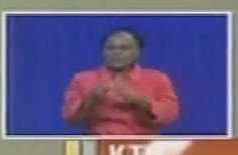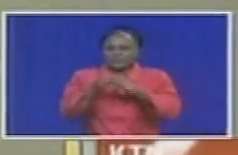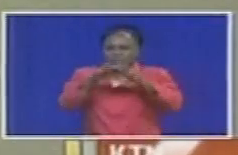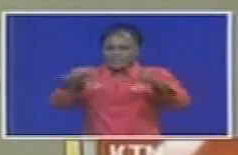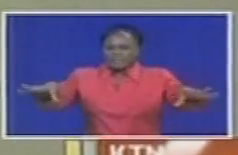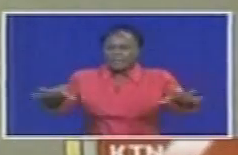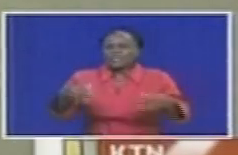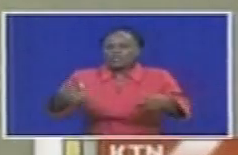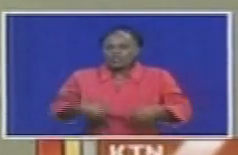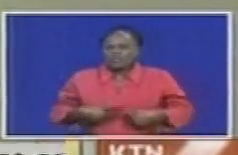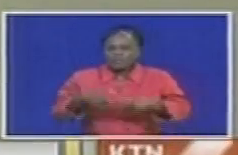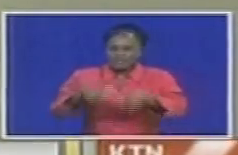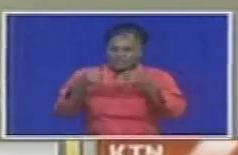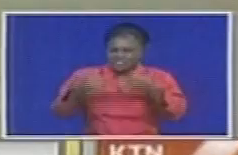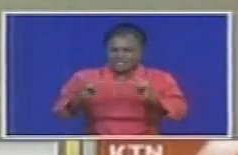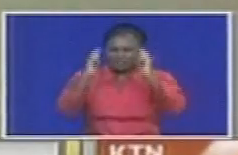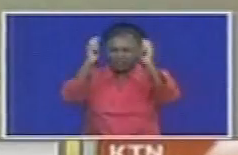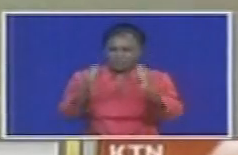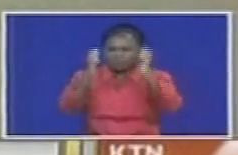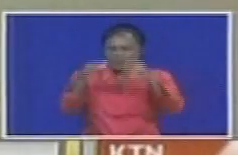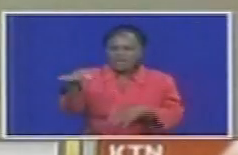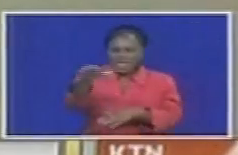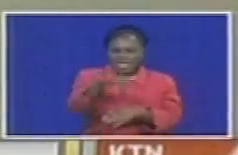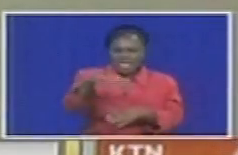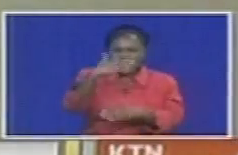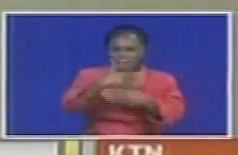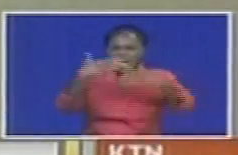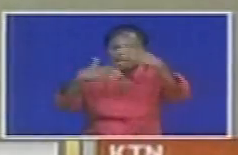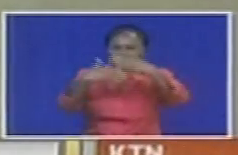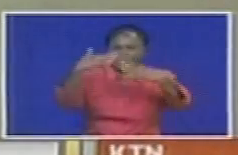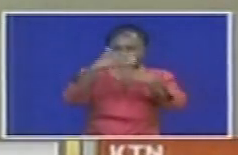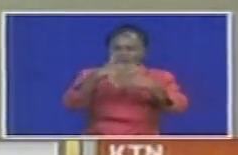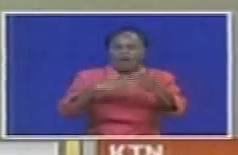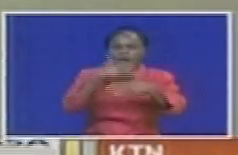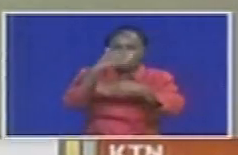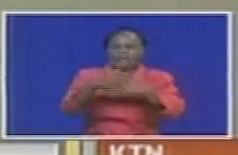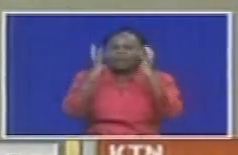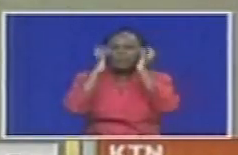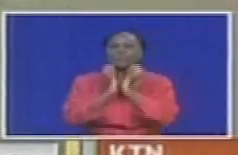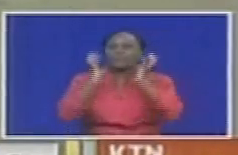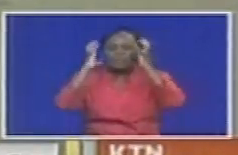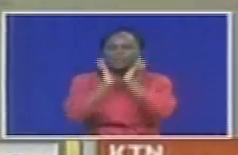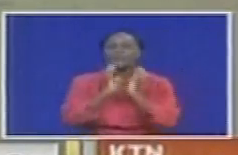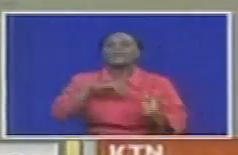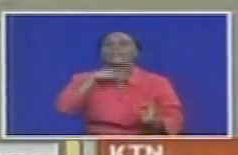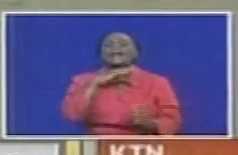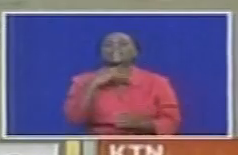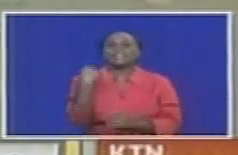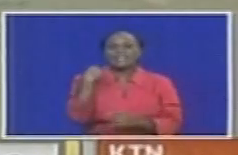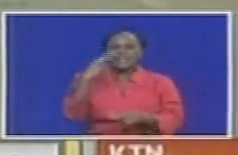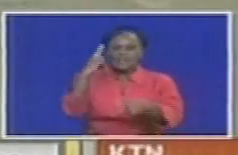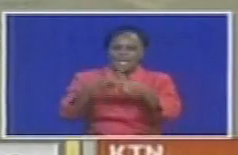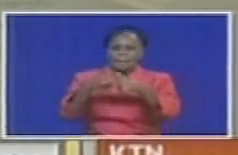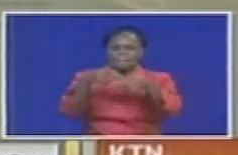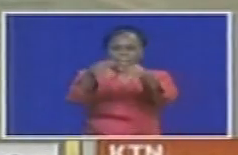vijana waliojaribu kuandamana eneo la majengo dhidi ya kuuawa kwa Sheikh Abubakar Sharif almaarufu kama